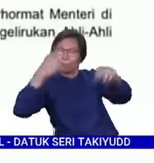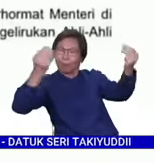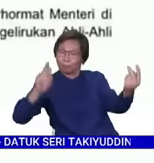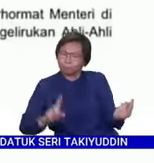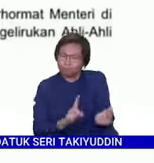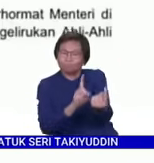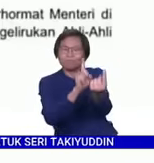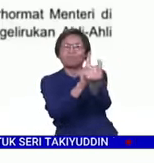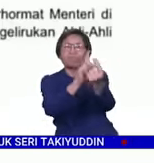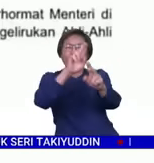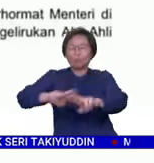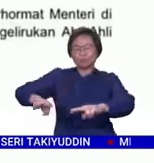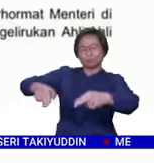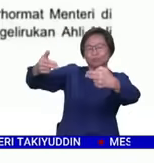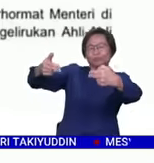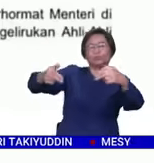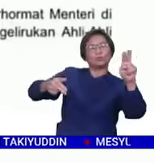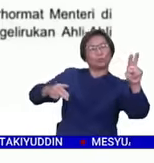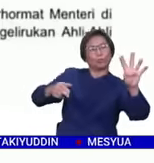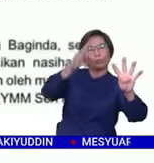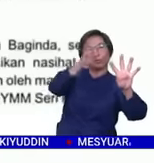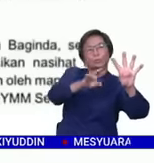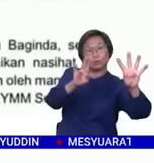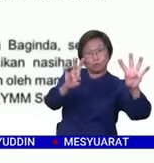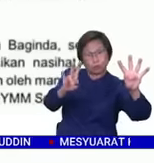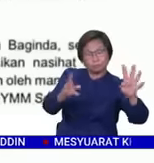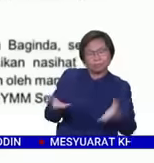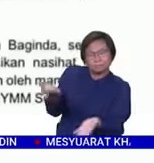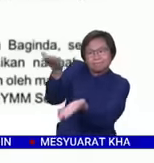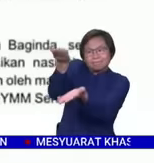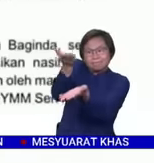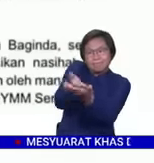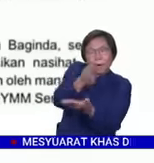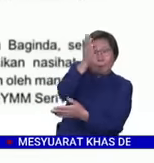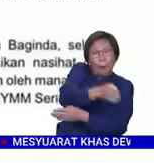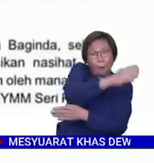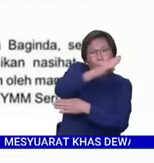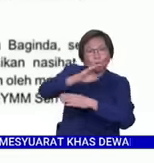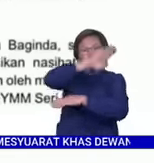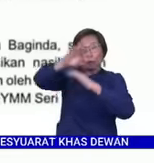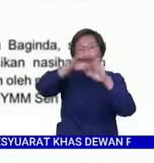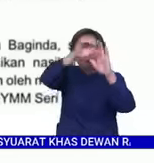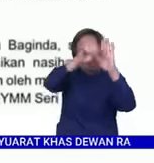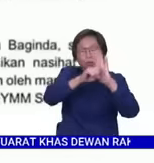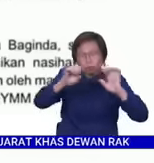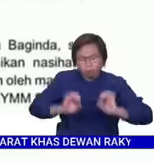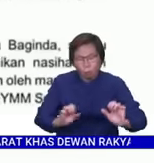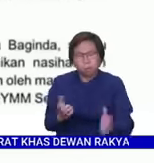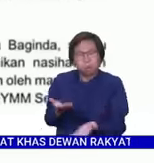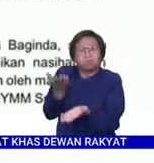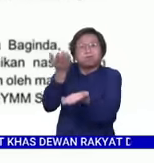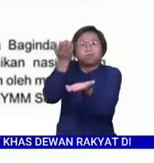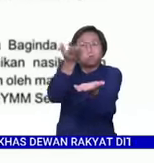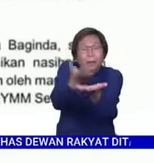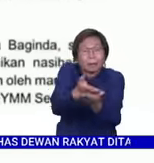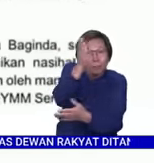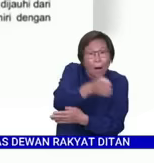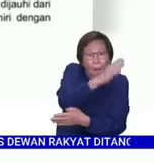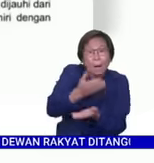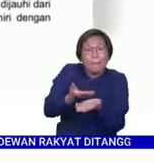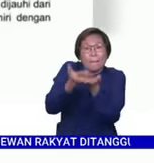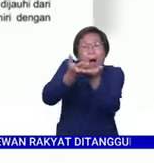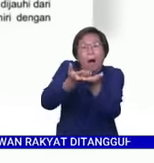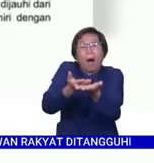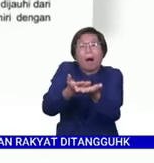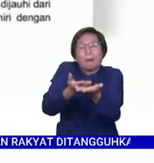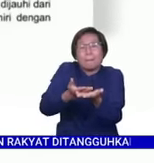majelis menghadap secure Mayal pada 24 julai supaya cadangan pembatalan semua udine darurat dibentang dan dibahas